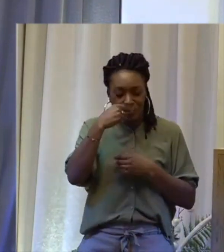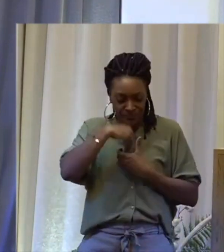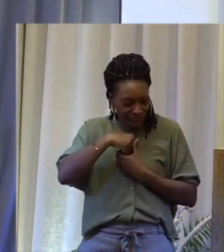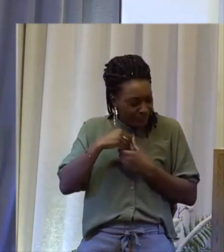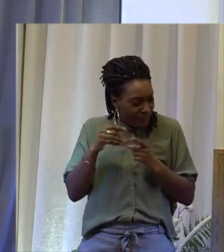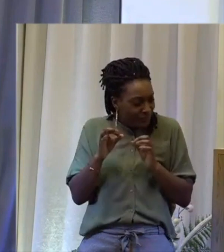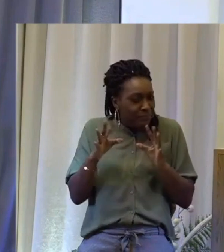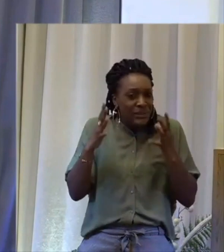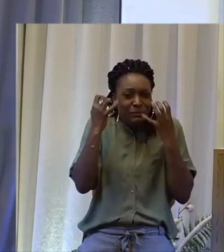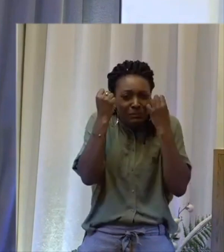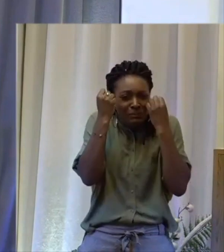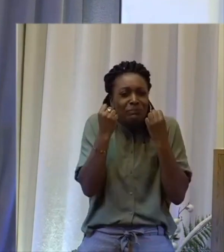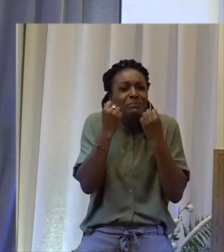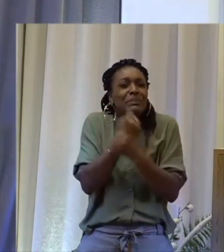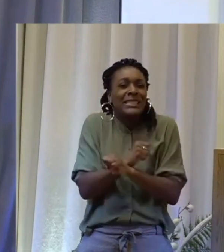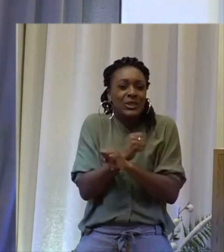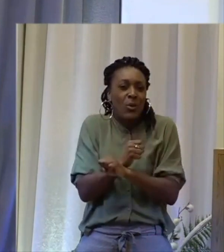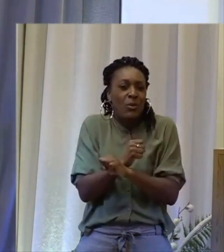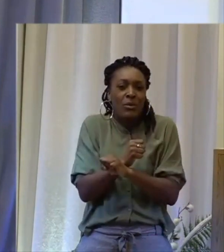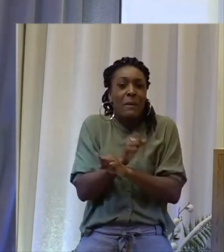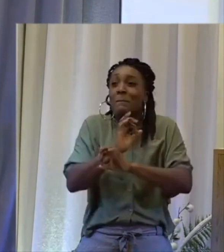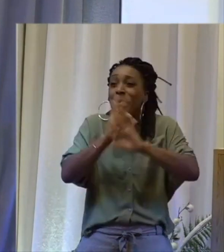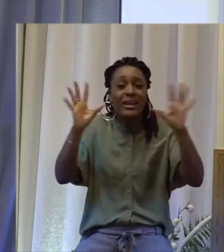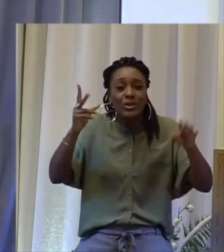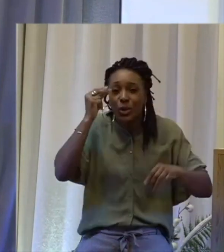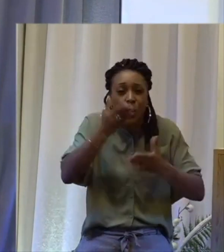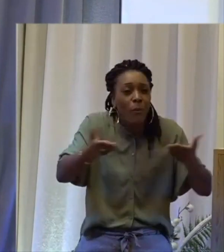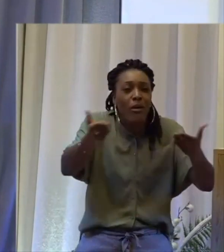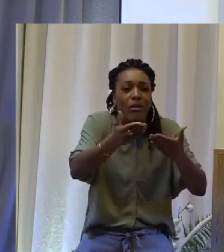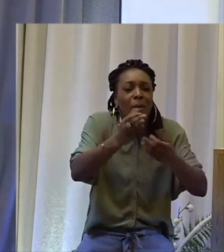dans une situation que personne ne peut comprendre, que personne ne peut voir.